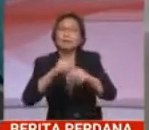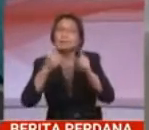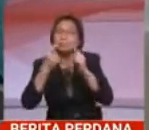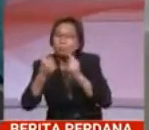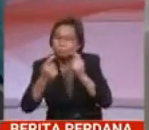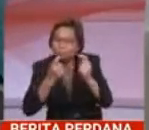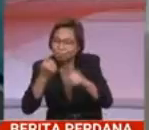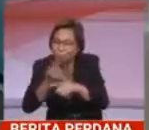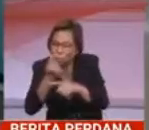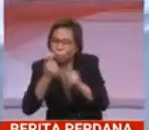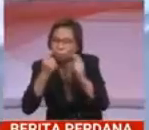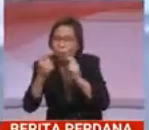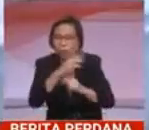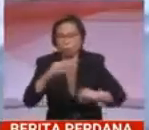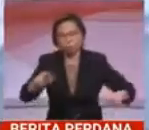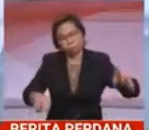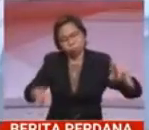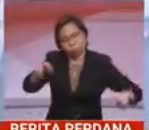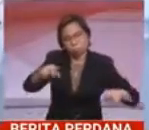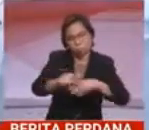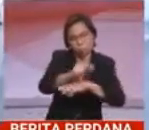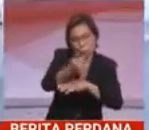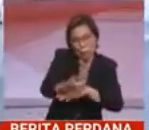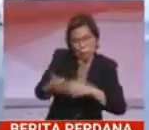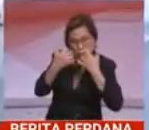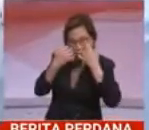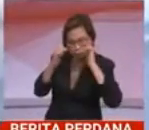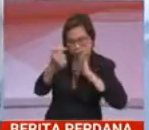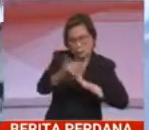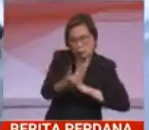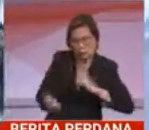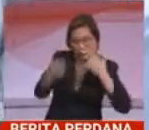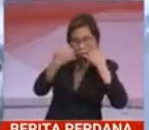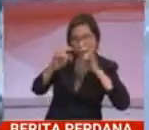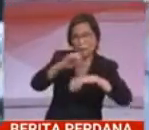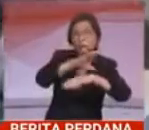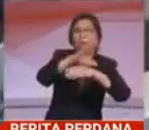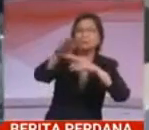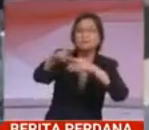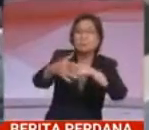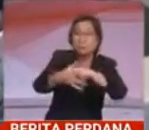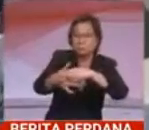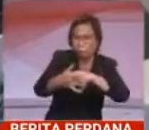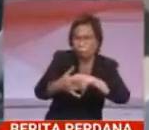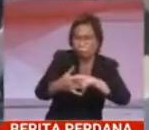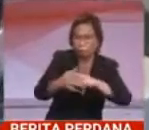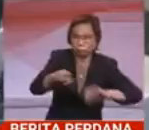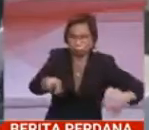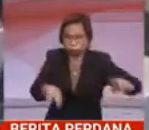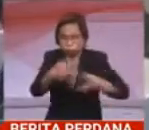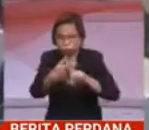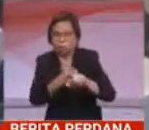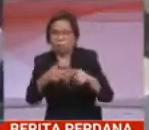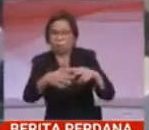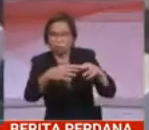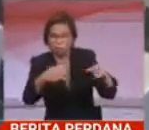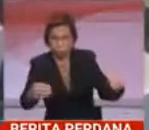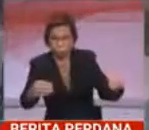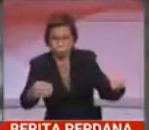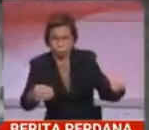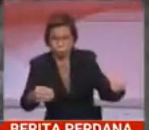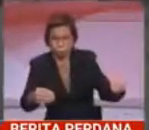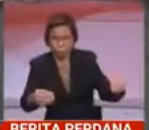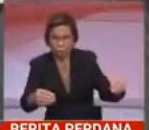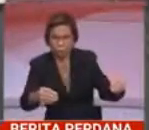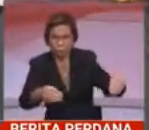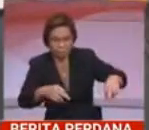terapi robotik. Malah penggunaan peralatan yang canggih termasuk teknologi robotik dari Jepun iaitu Hybrid Assistive Limb,